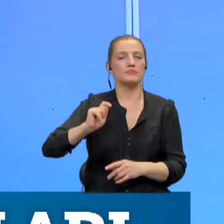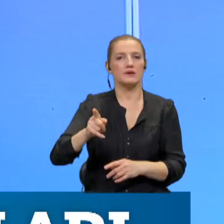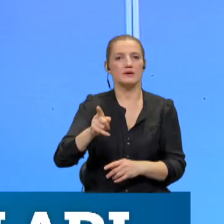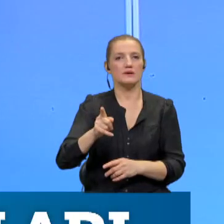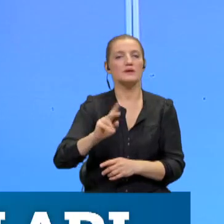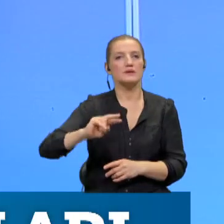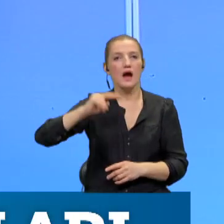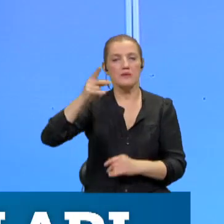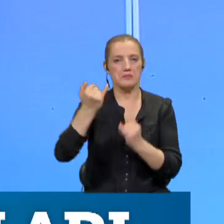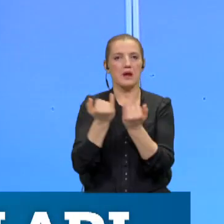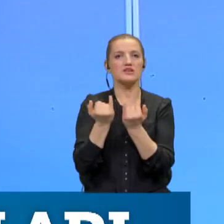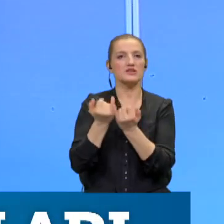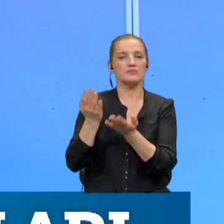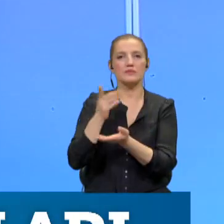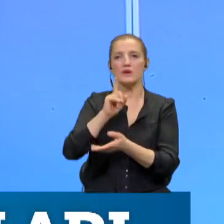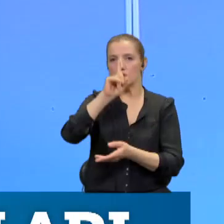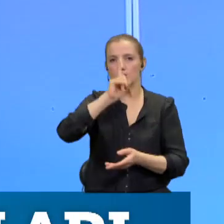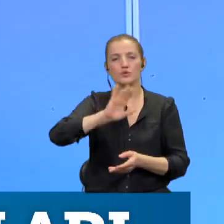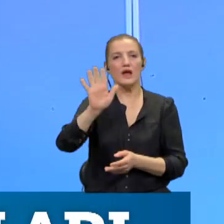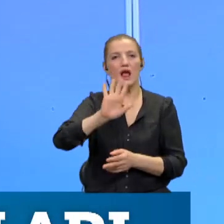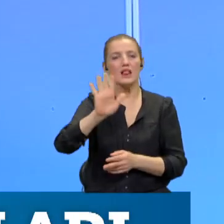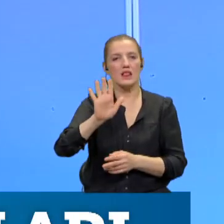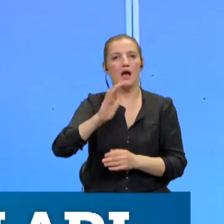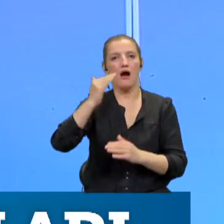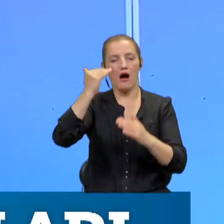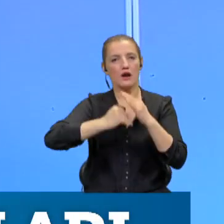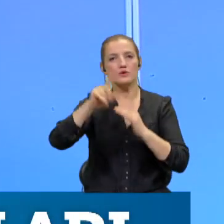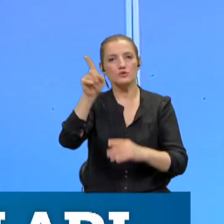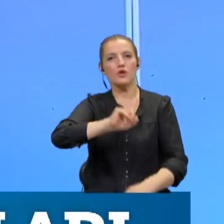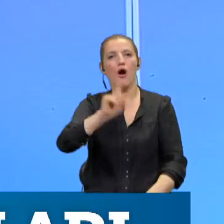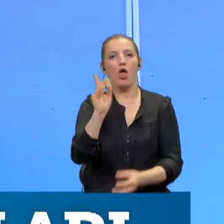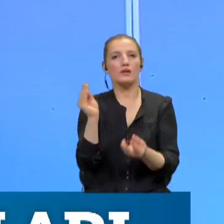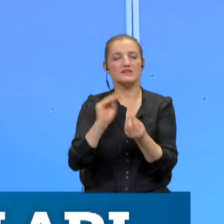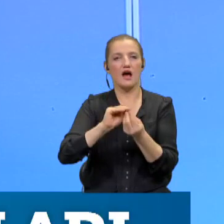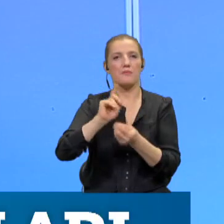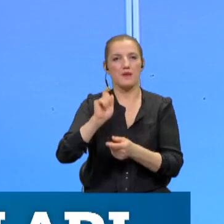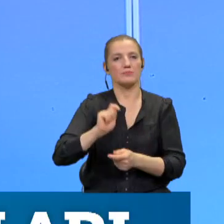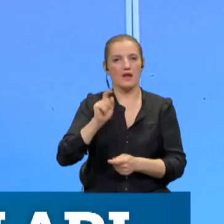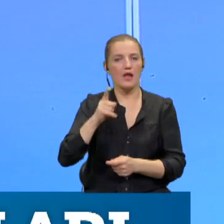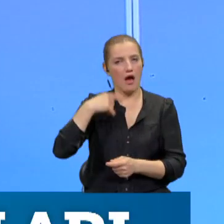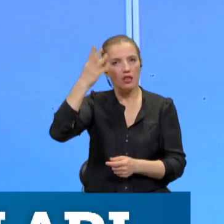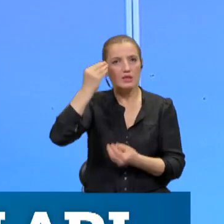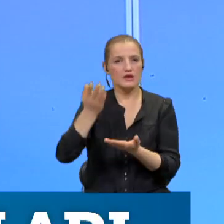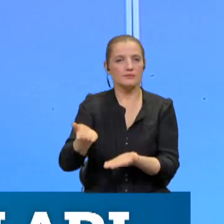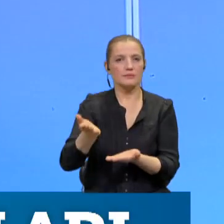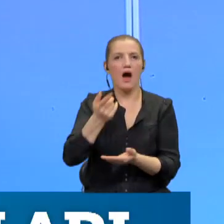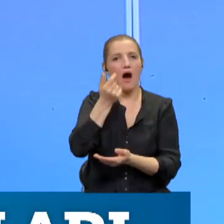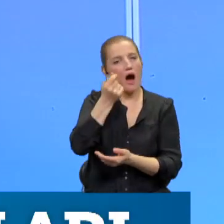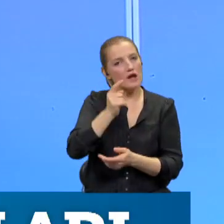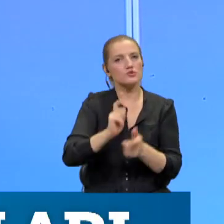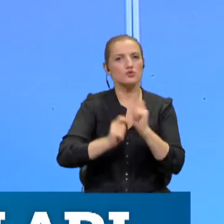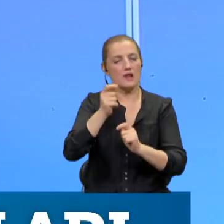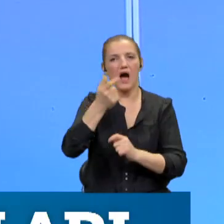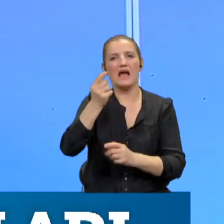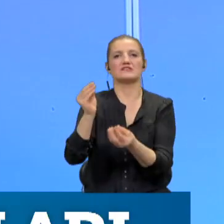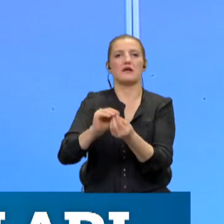kardeşim kademelendirme hani 150'nin altına yüzde onu yapsa mizanı anlarım yani tamam az tüketin